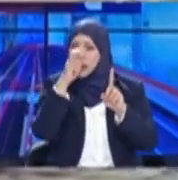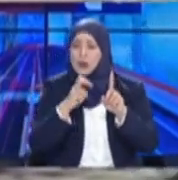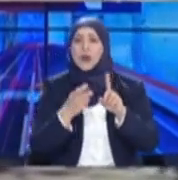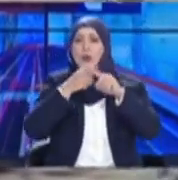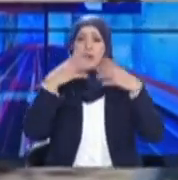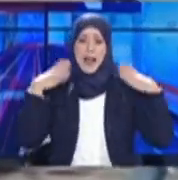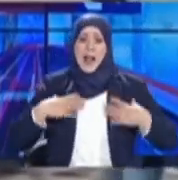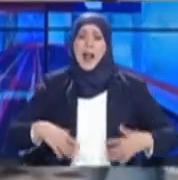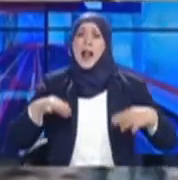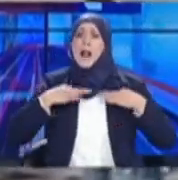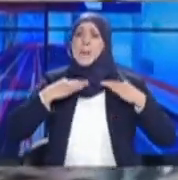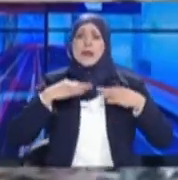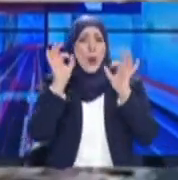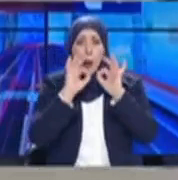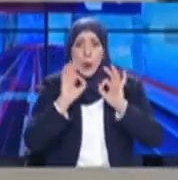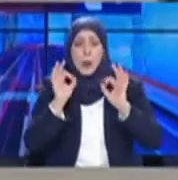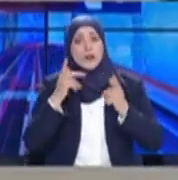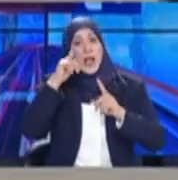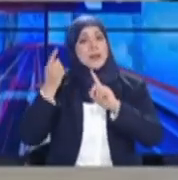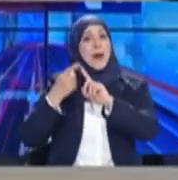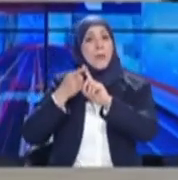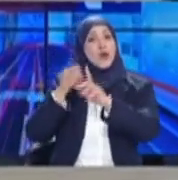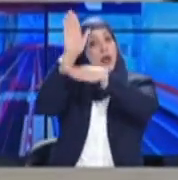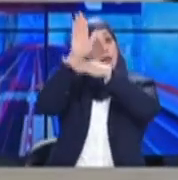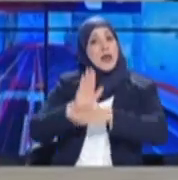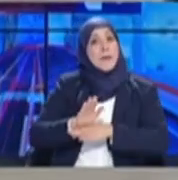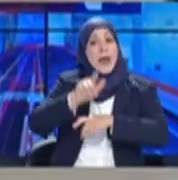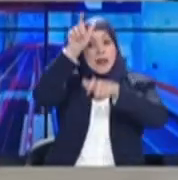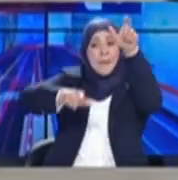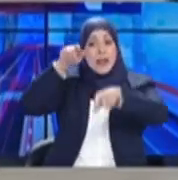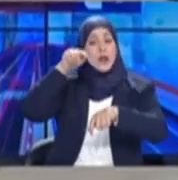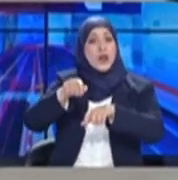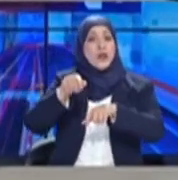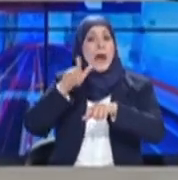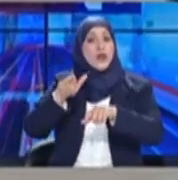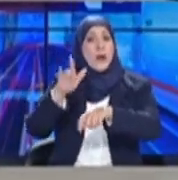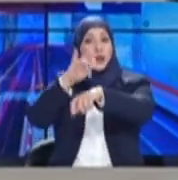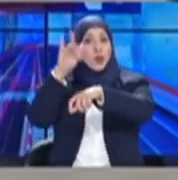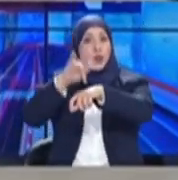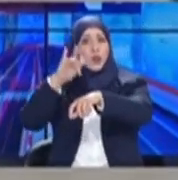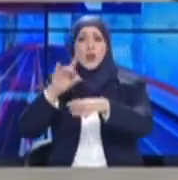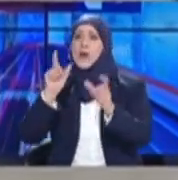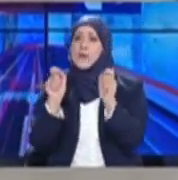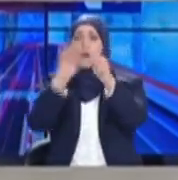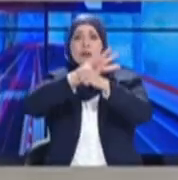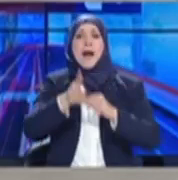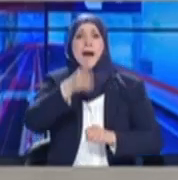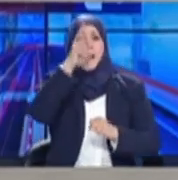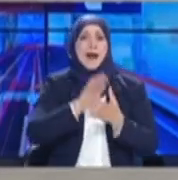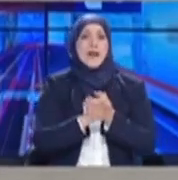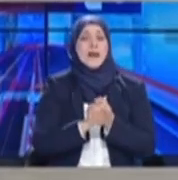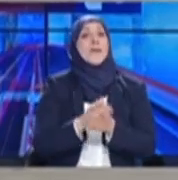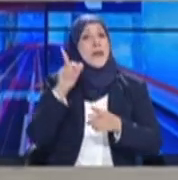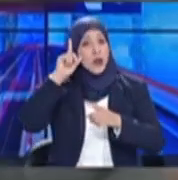ومع فيروس كورونا يجد هؤلاء الاعوان انفسهم في الواجهه لتنفيذ تدخلت استثناءا ياء للنظافه الى